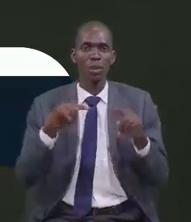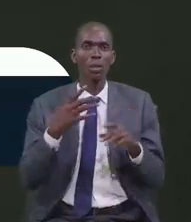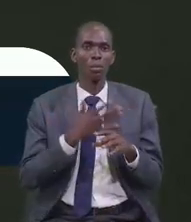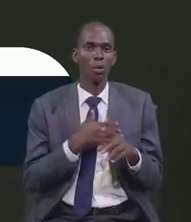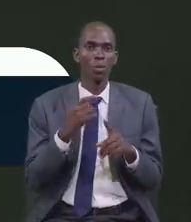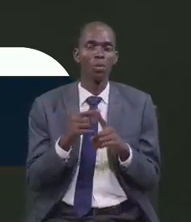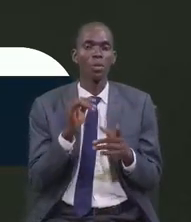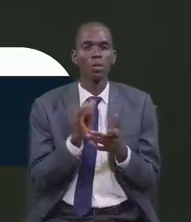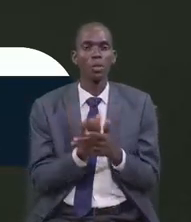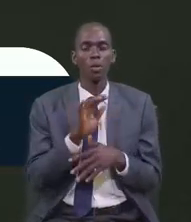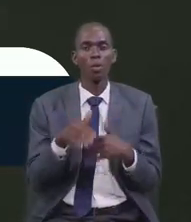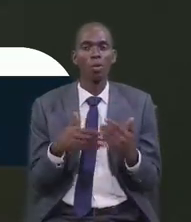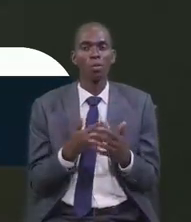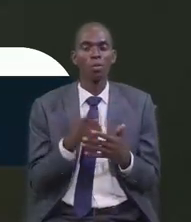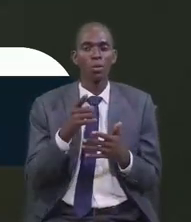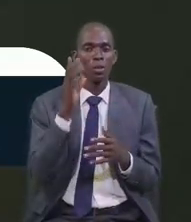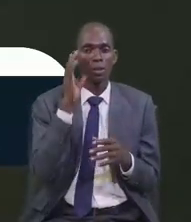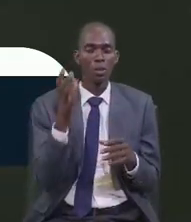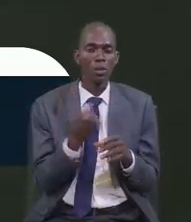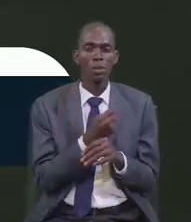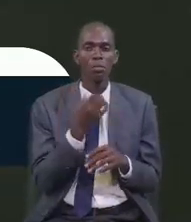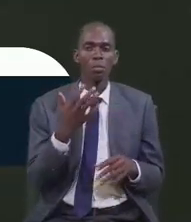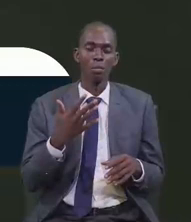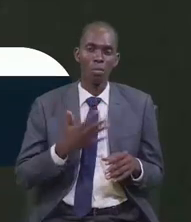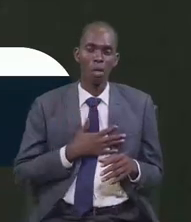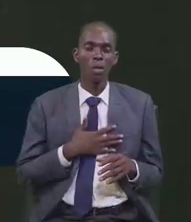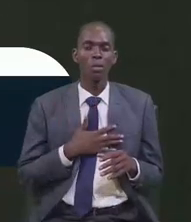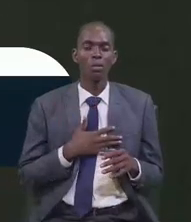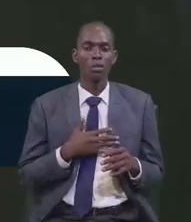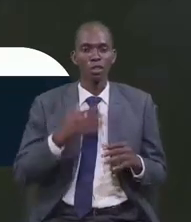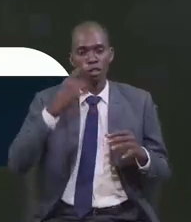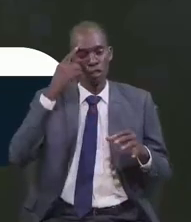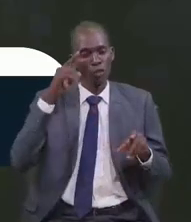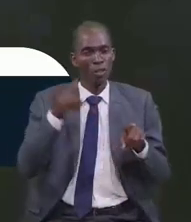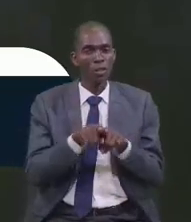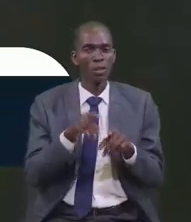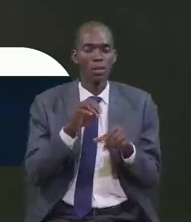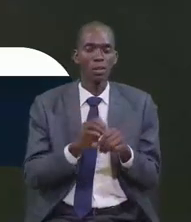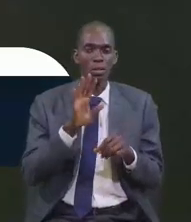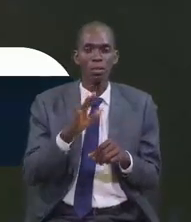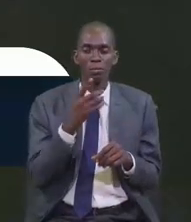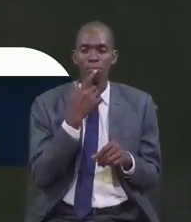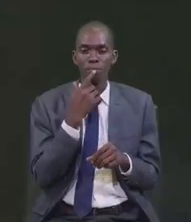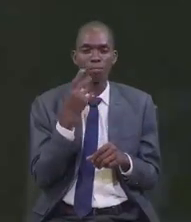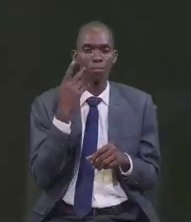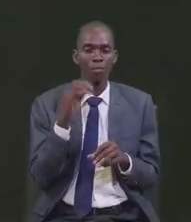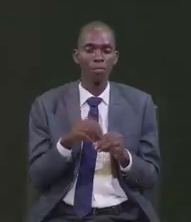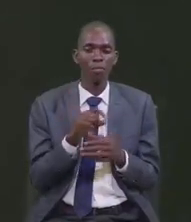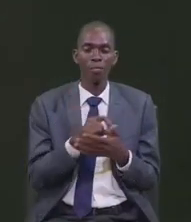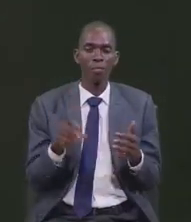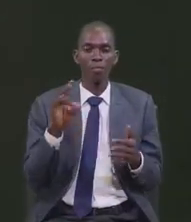Et Dieu dit aux méchants, quoi donc tu énumères mes lois et tu as mon alliance à la bouche. Verset